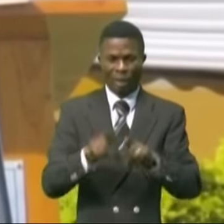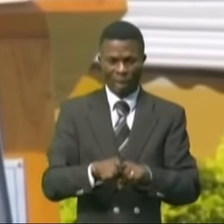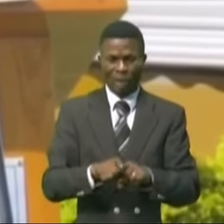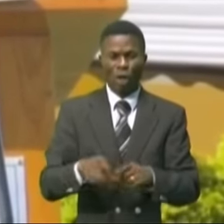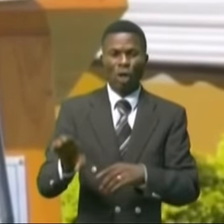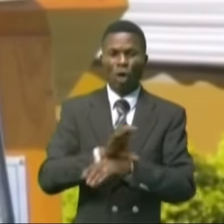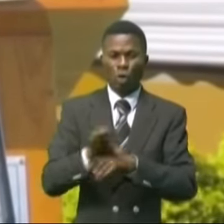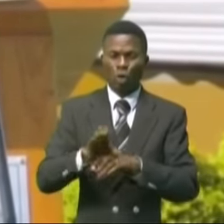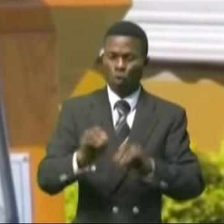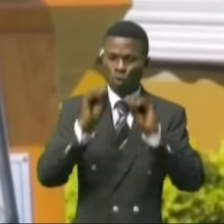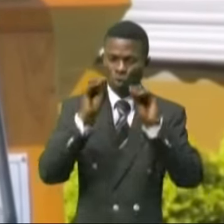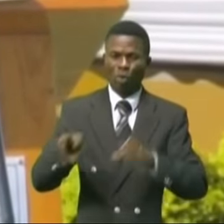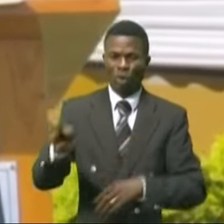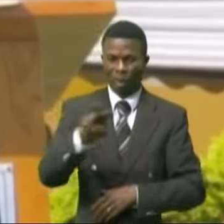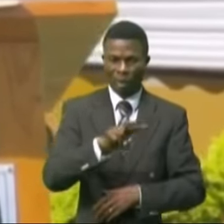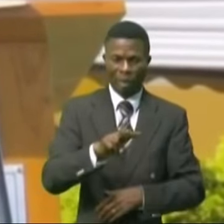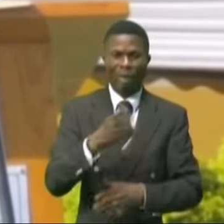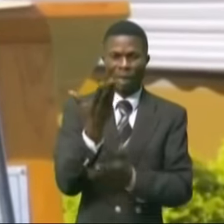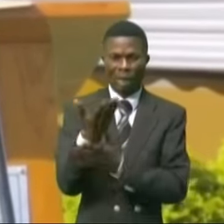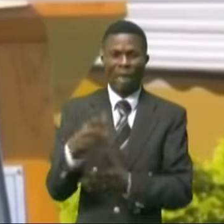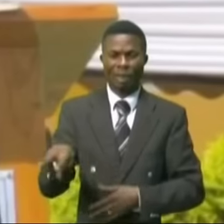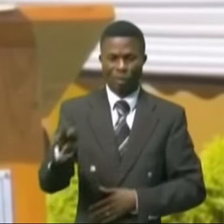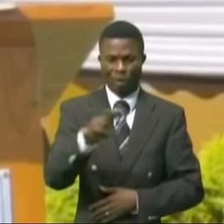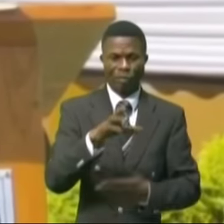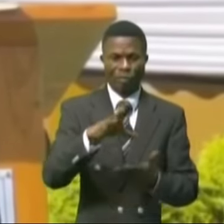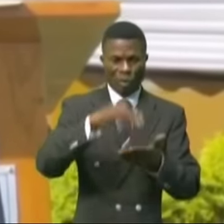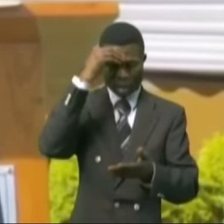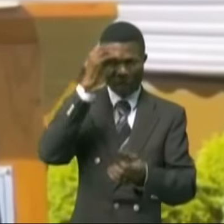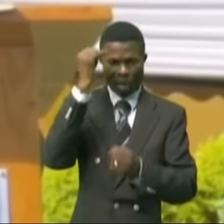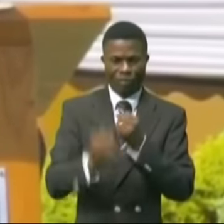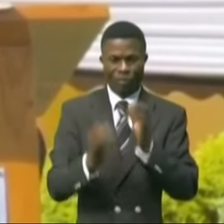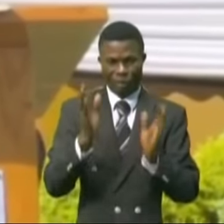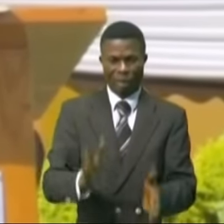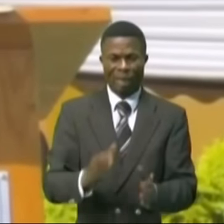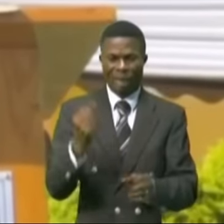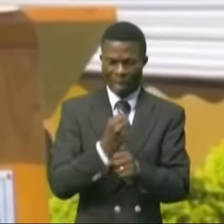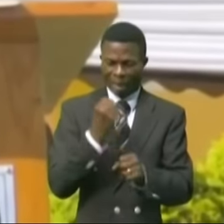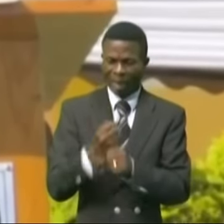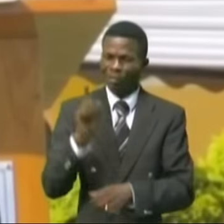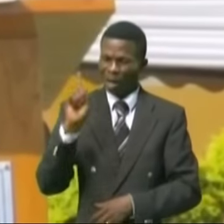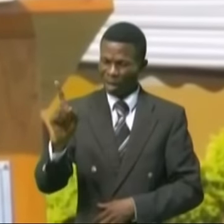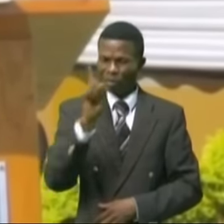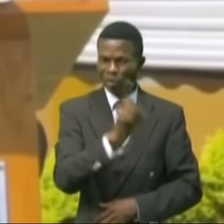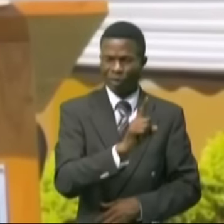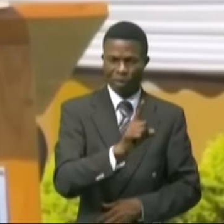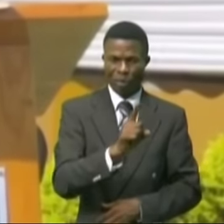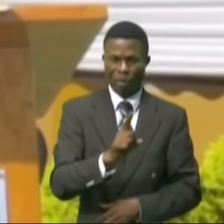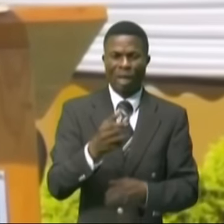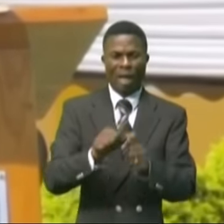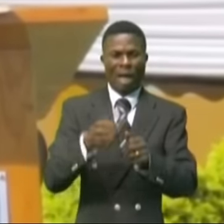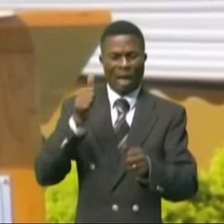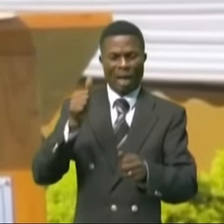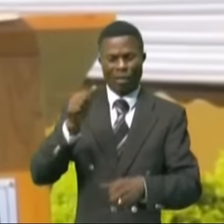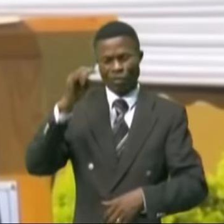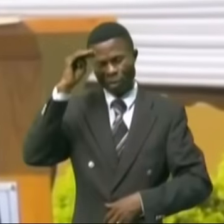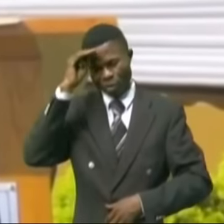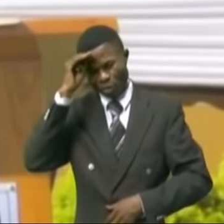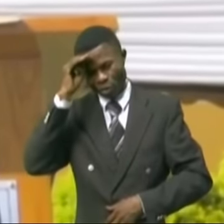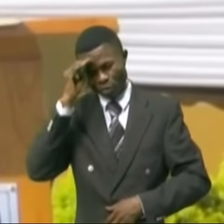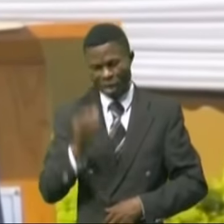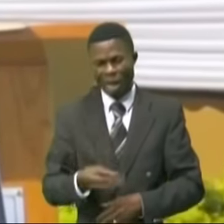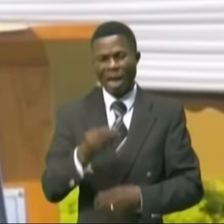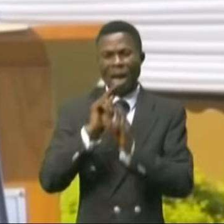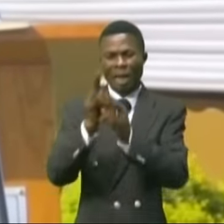enseignées. Je vous invite donc à travailler individuellement et à éviter la collaboration,